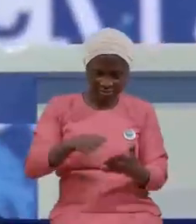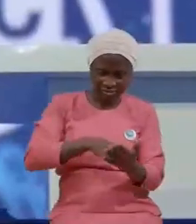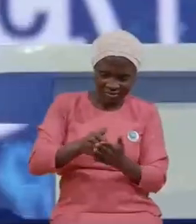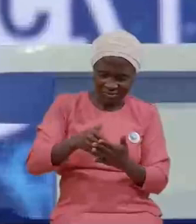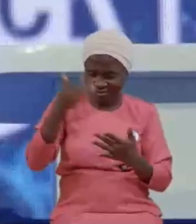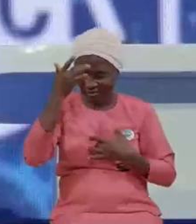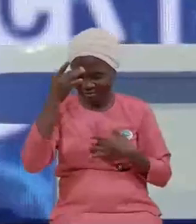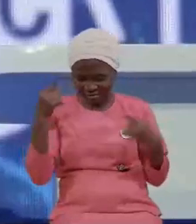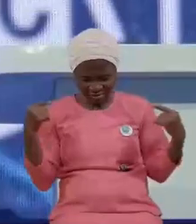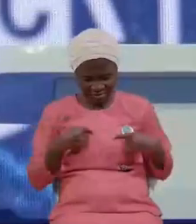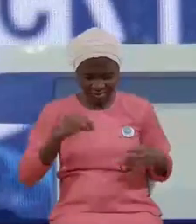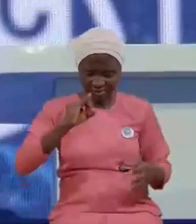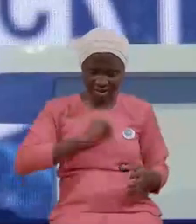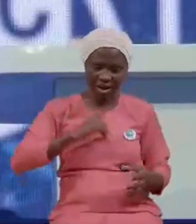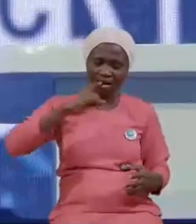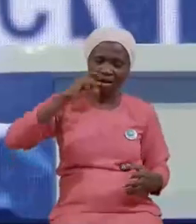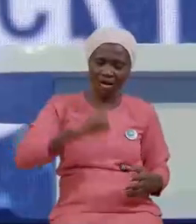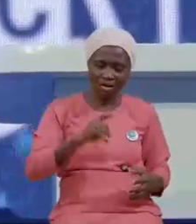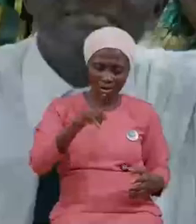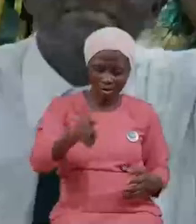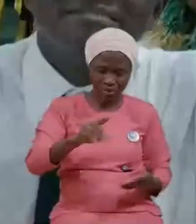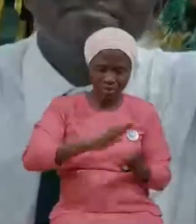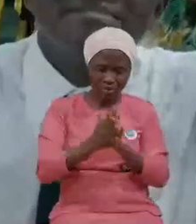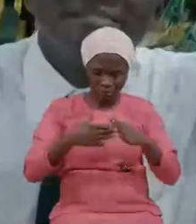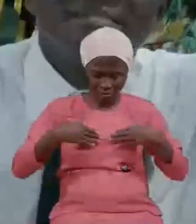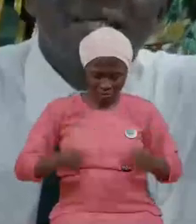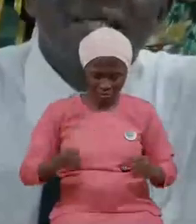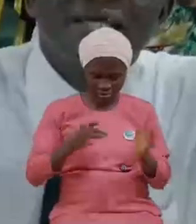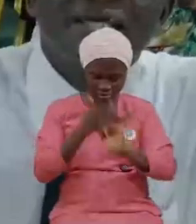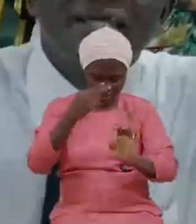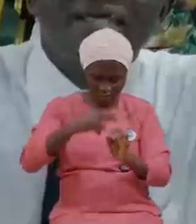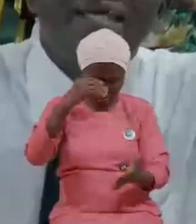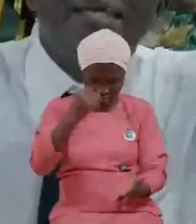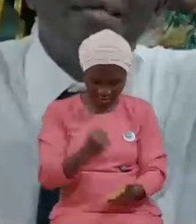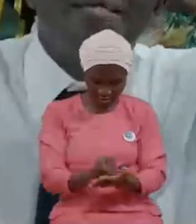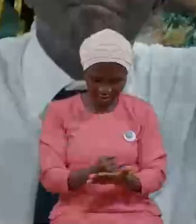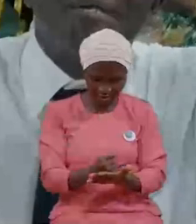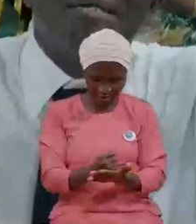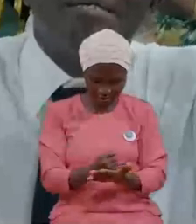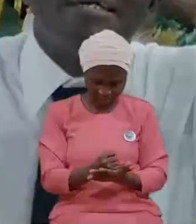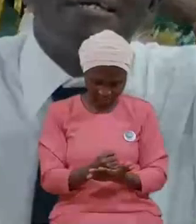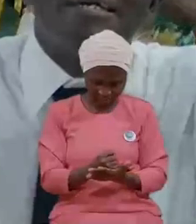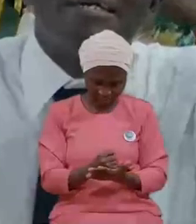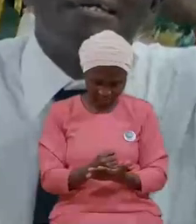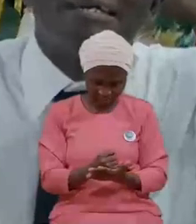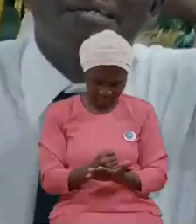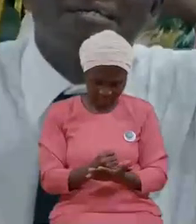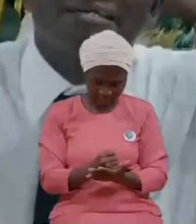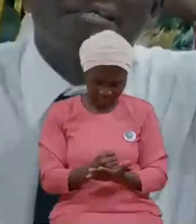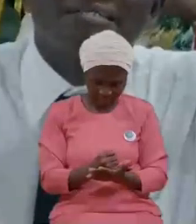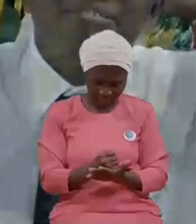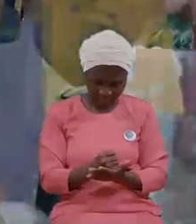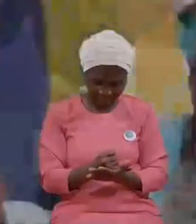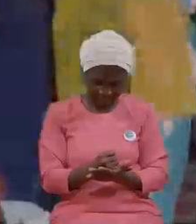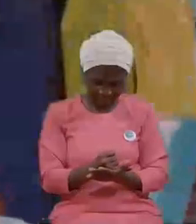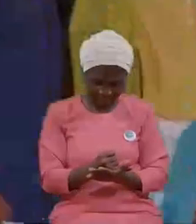Infirmité et douleur dans le corps, je vous commande, soyez guéris au nom de